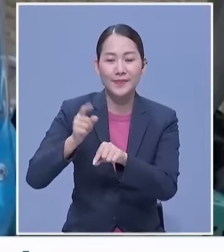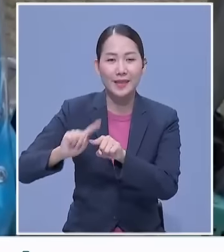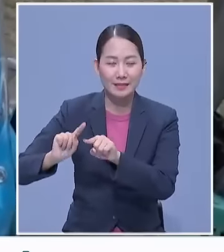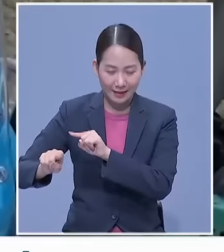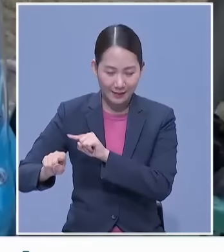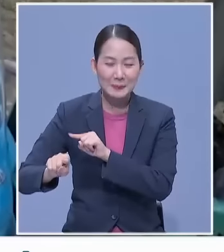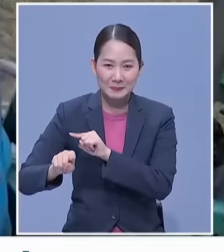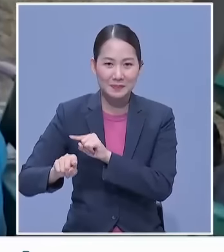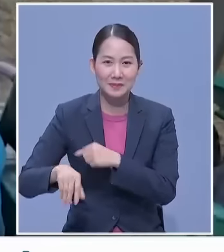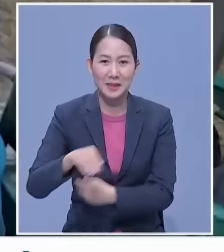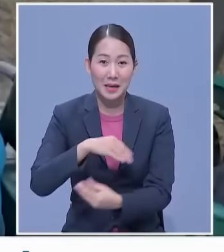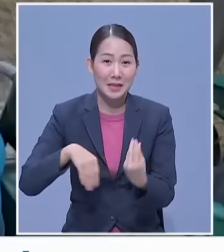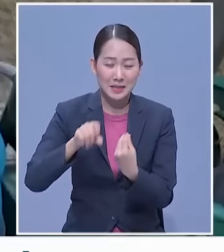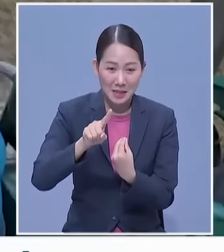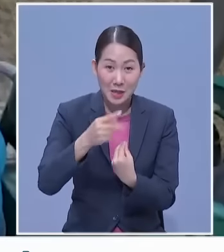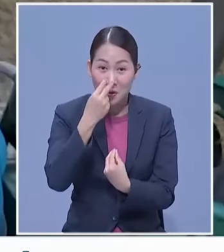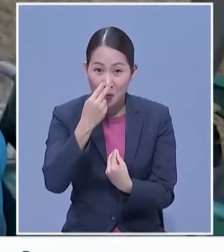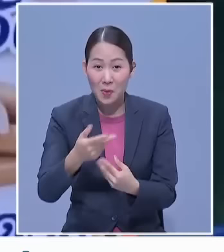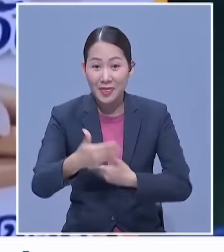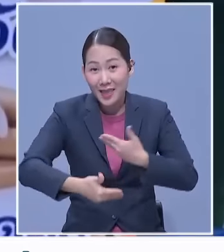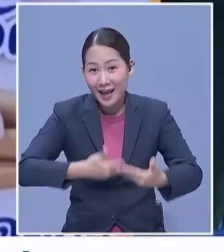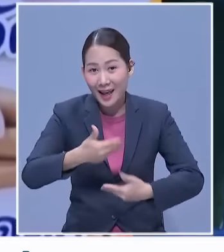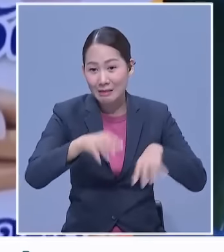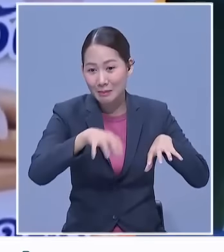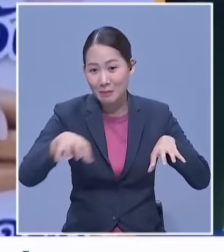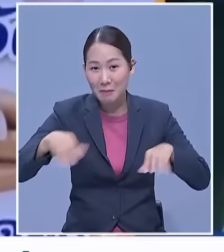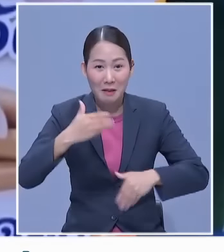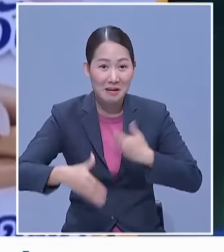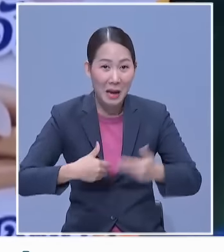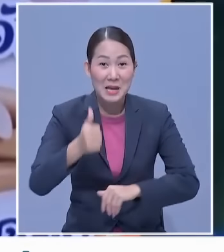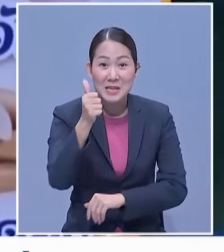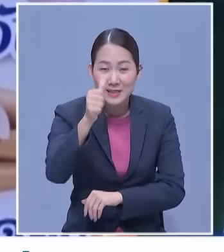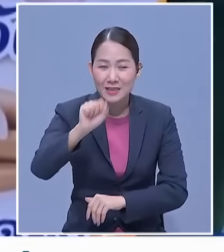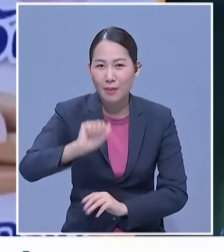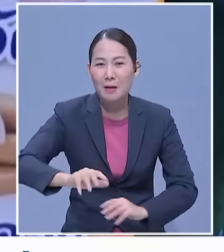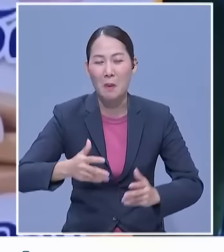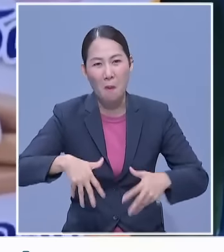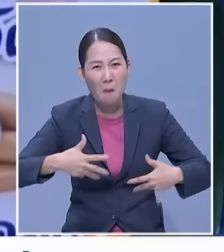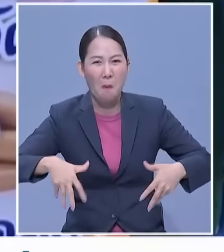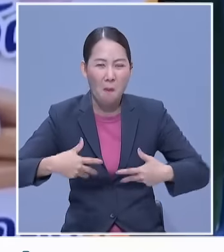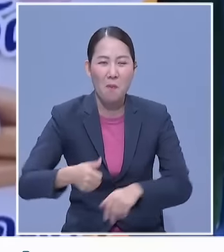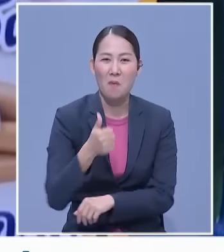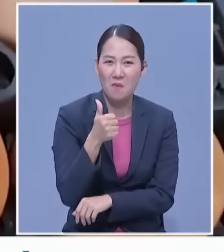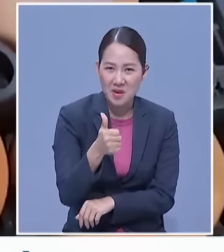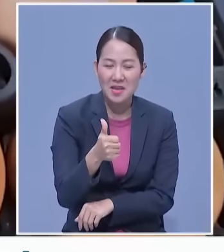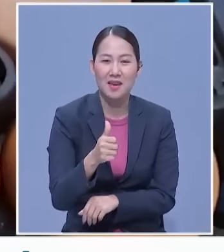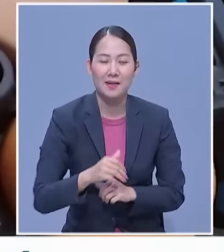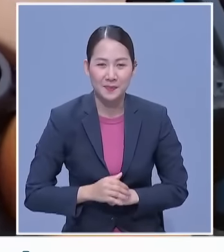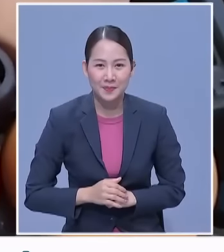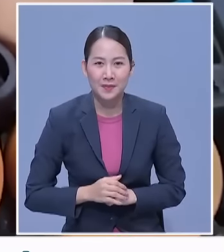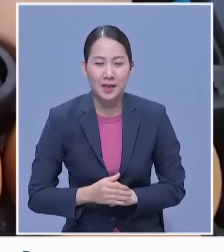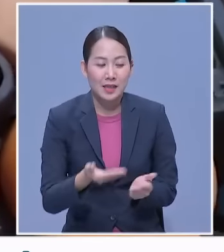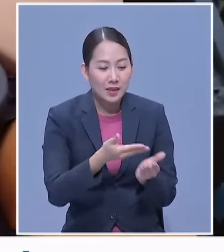ขึ้นบางคนก็เอาเงินตรงนี้ไปต่อยอดอาชีพเดิมที่ทำรวมถึงเอาไปสร้างอาชีพหารายได้เลี้ยงตัวเองและ